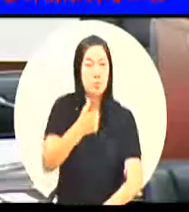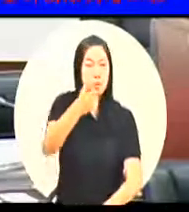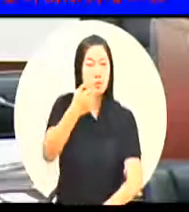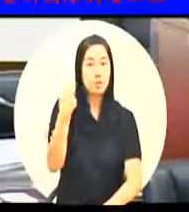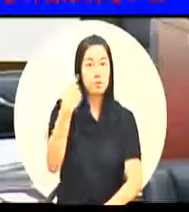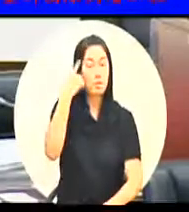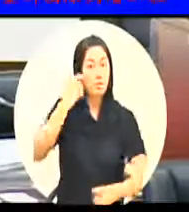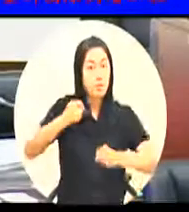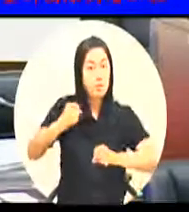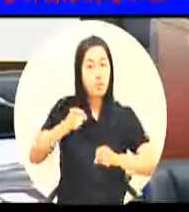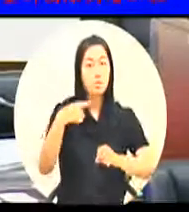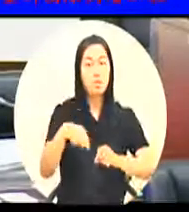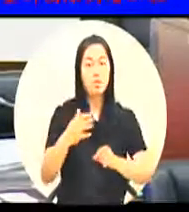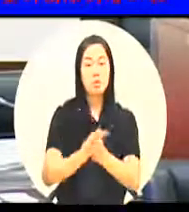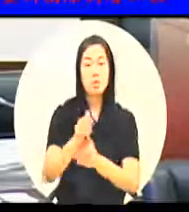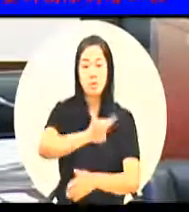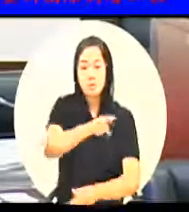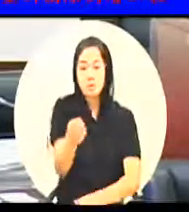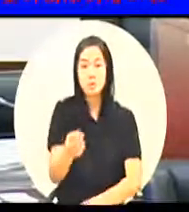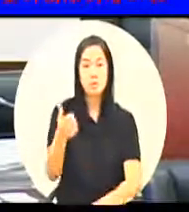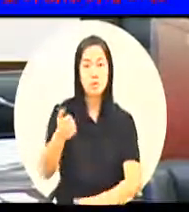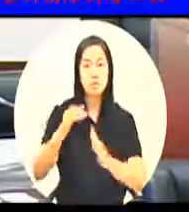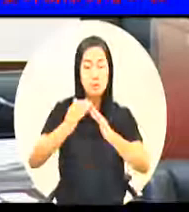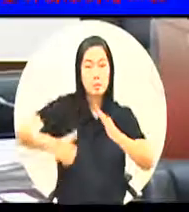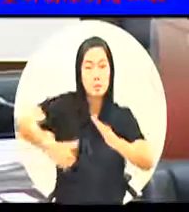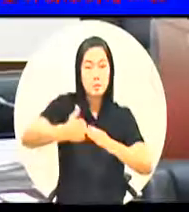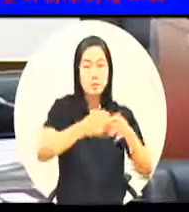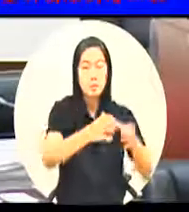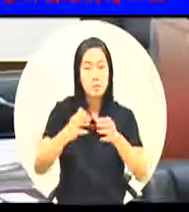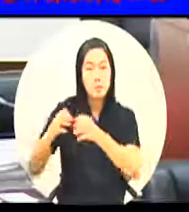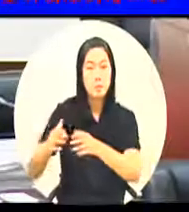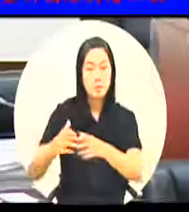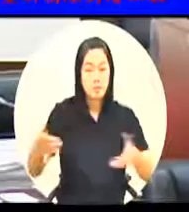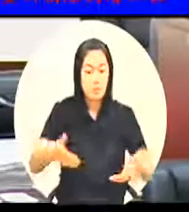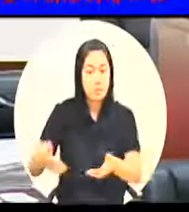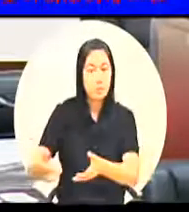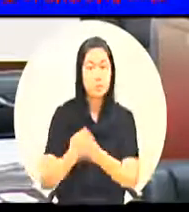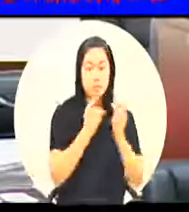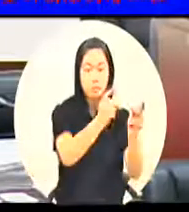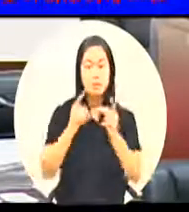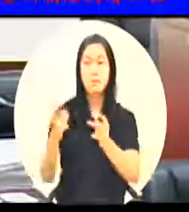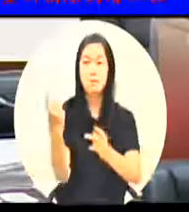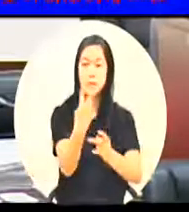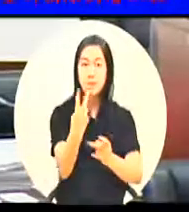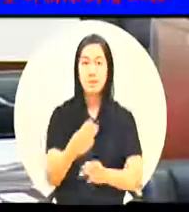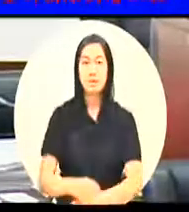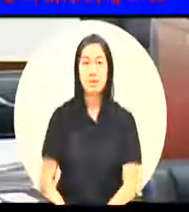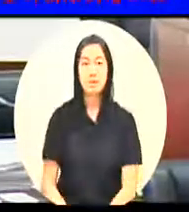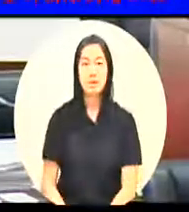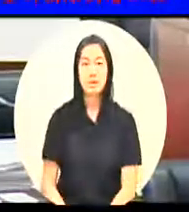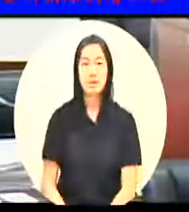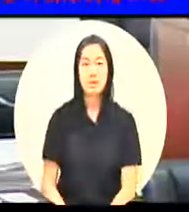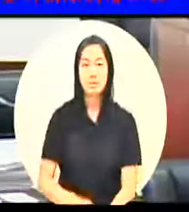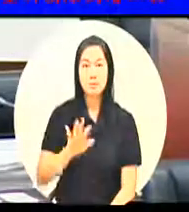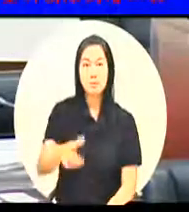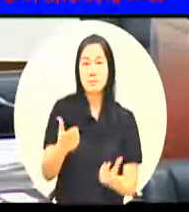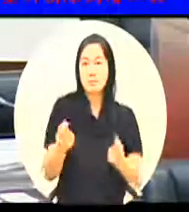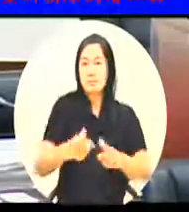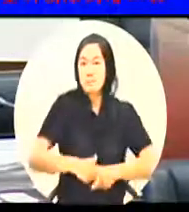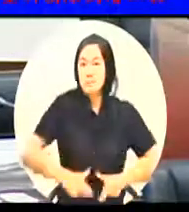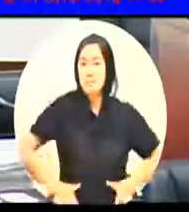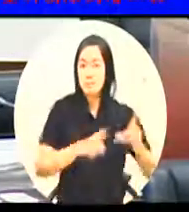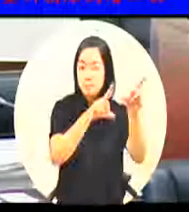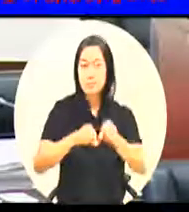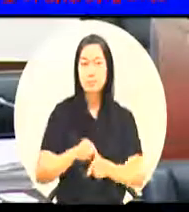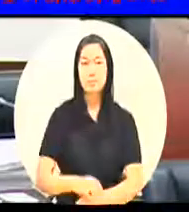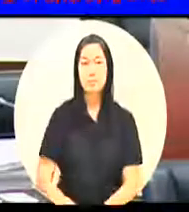书，这个谢长廷市长下去新建吼，开通。啊，我想啊，即摆该继续要有这种霸气。你